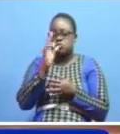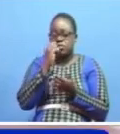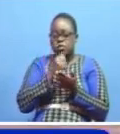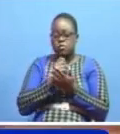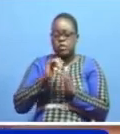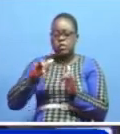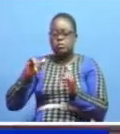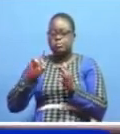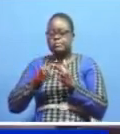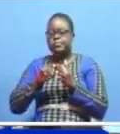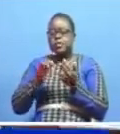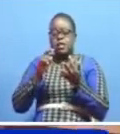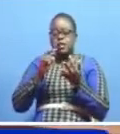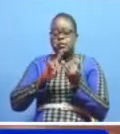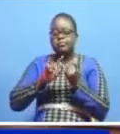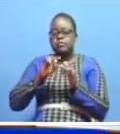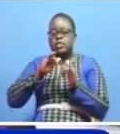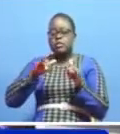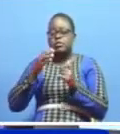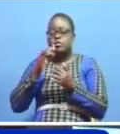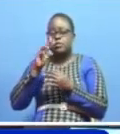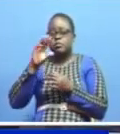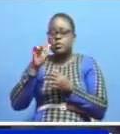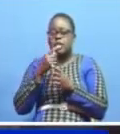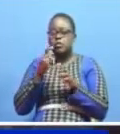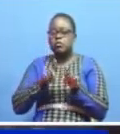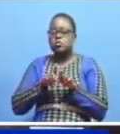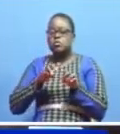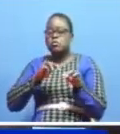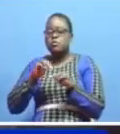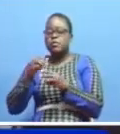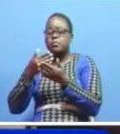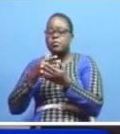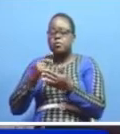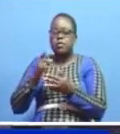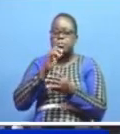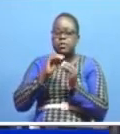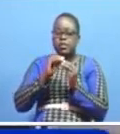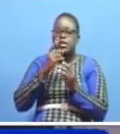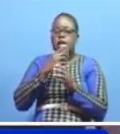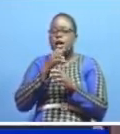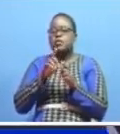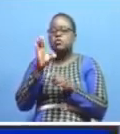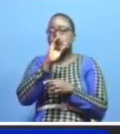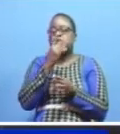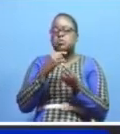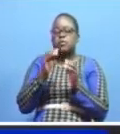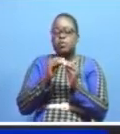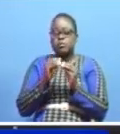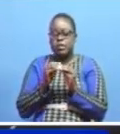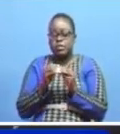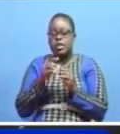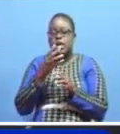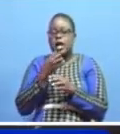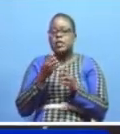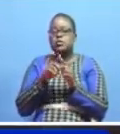amemba mabunge ya kaunti ya Kitui kumaluka bungeni ya kaunti ya Kitui syikalo itenthelu na ingi kutia syikalo syua mbunge kumuthula mute spika wa bunge